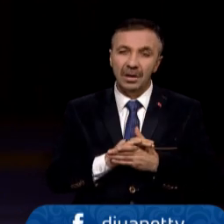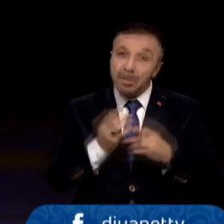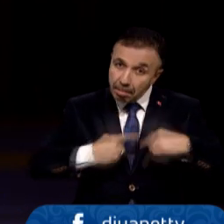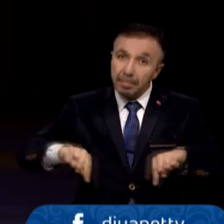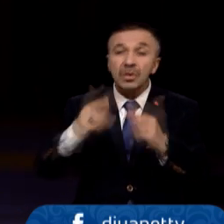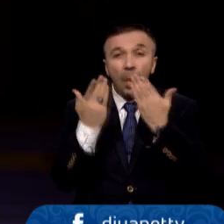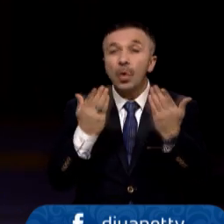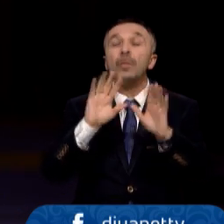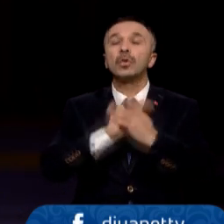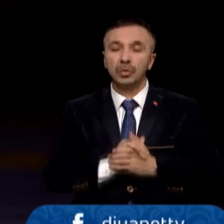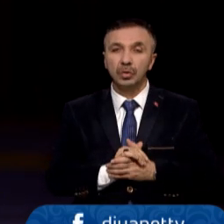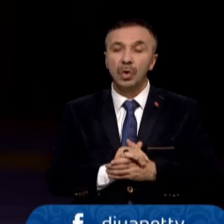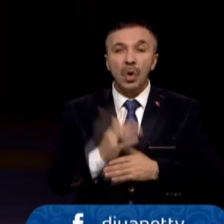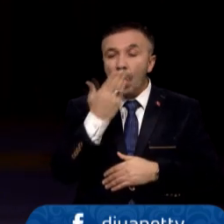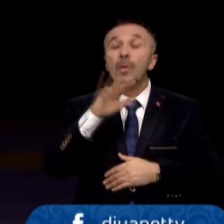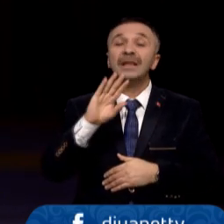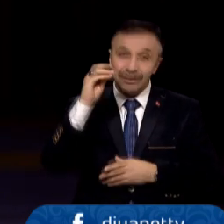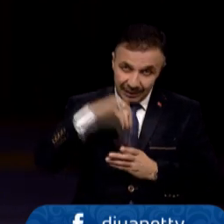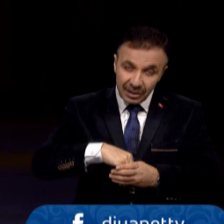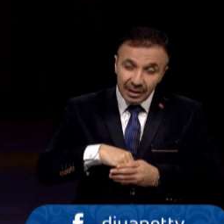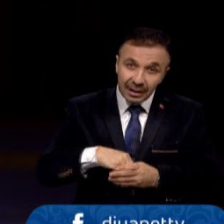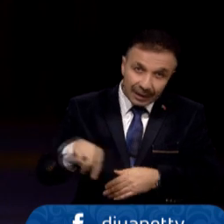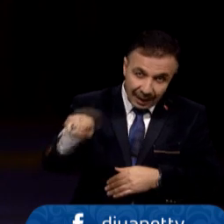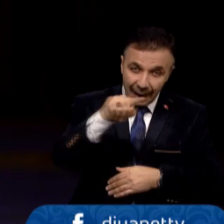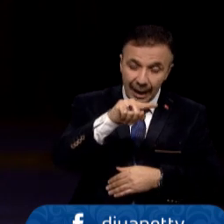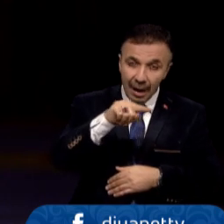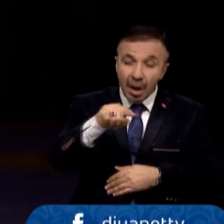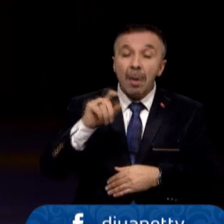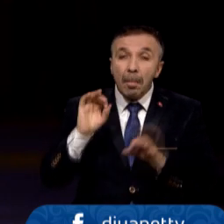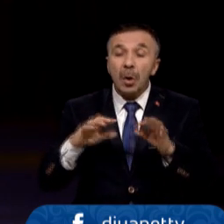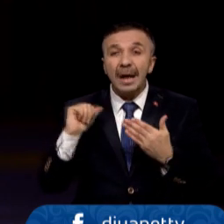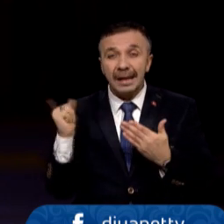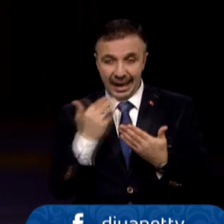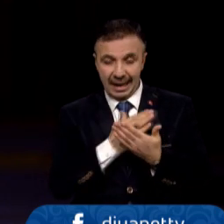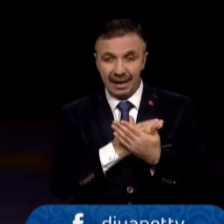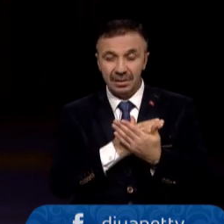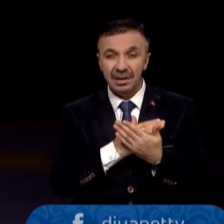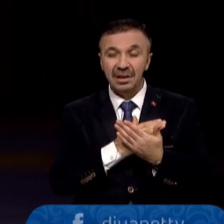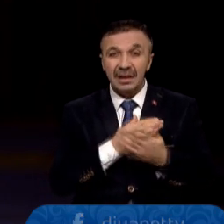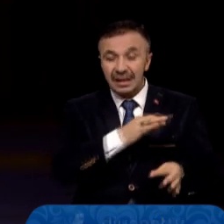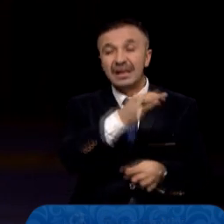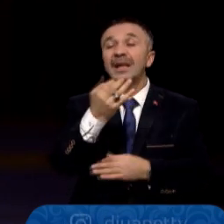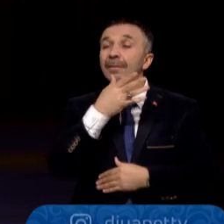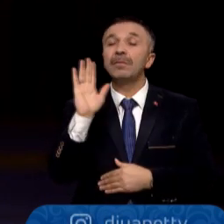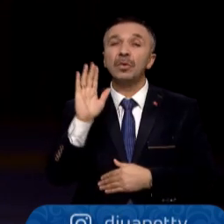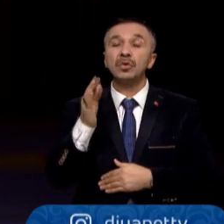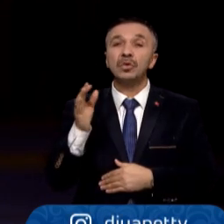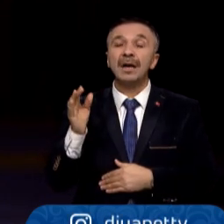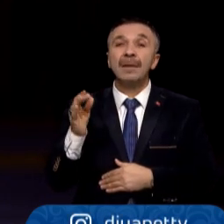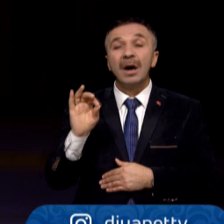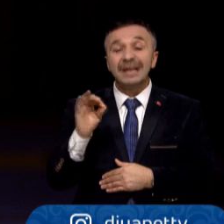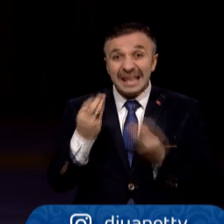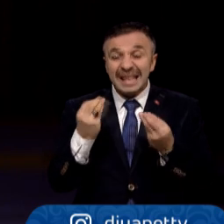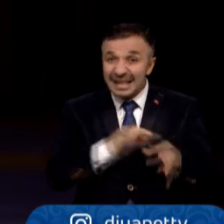okumuyoruz okumadığımız içinde de böyle değerlerimizi tanıyamıyor Uz